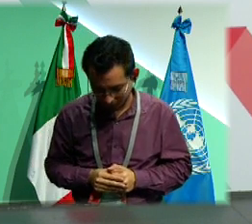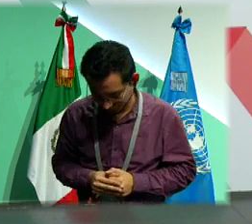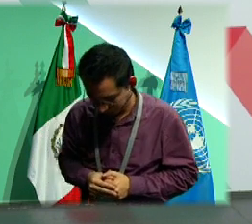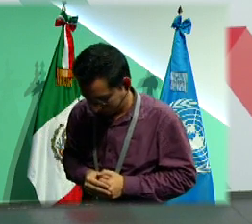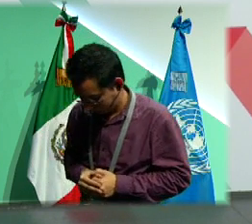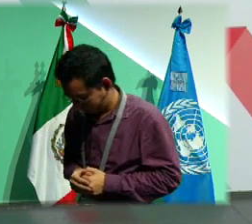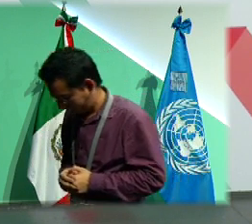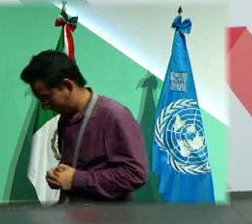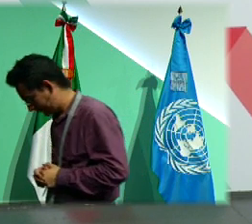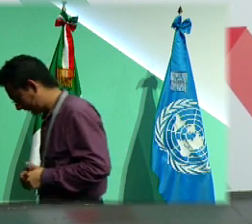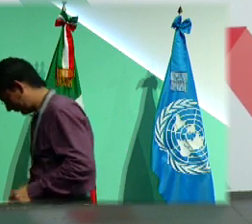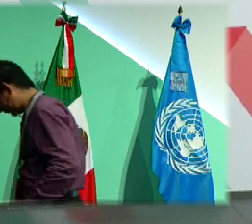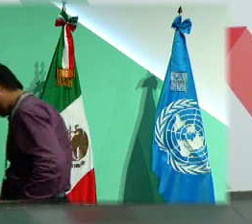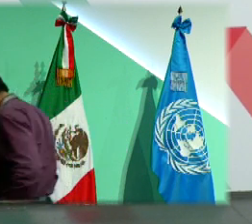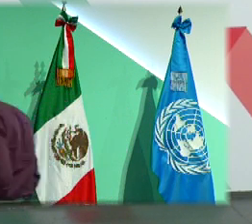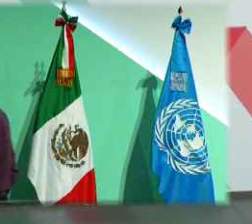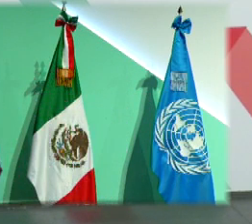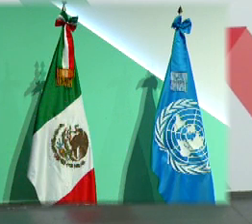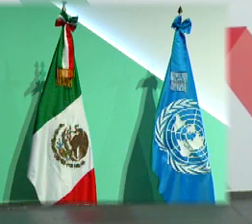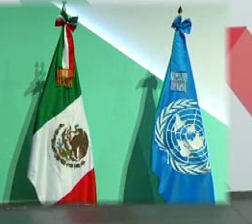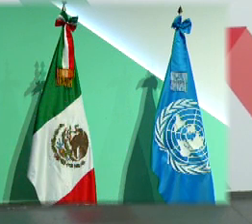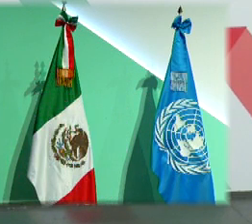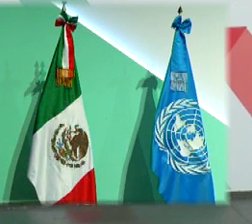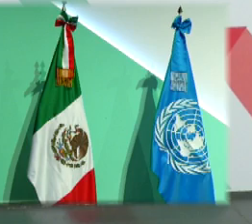Je suis Madame Fernandez